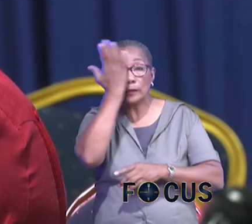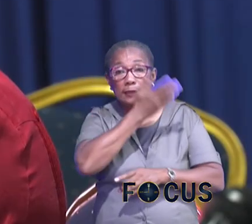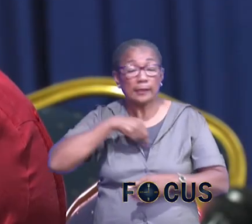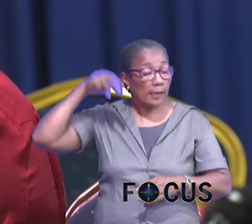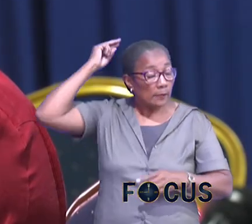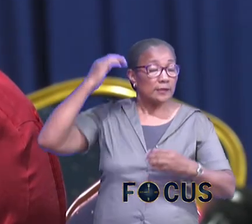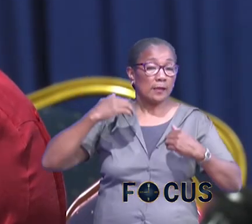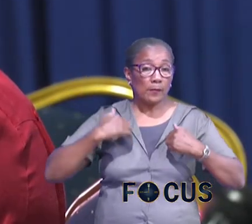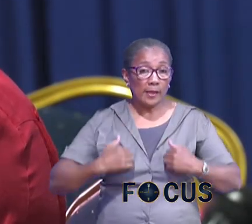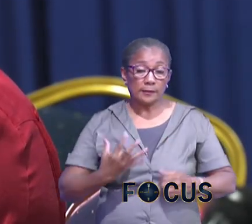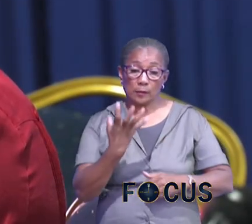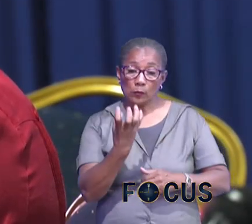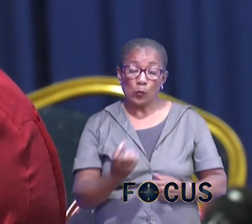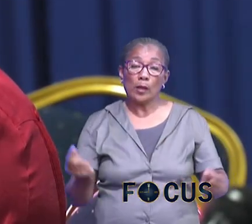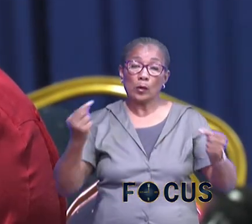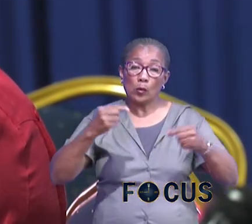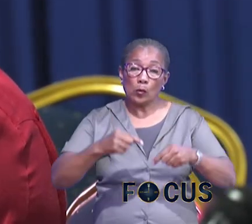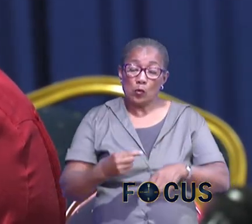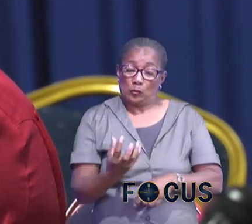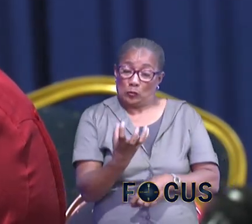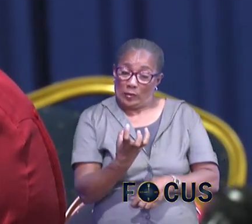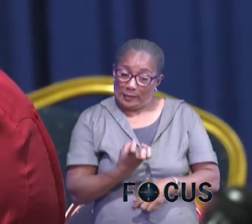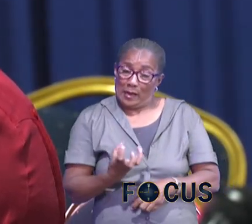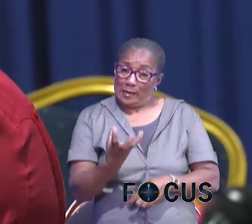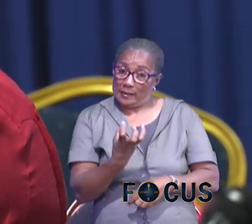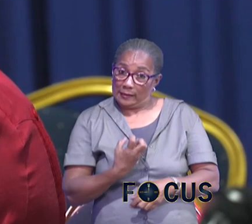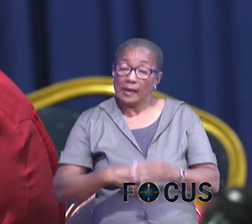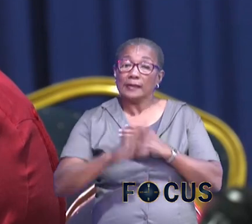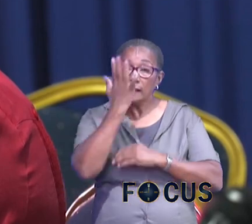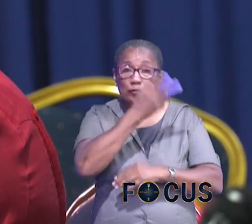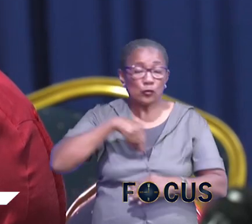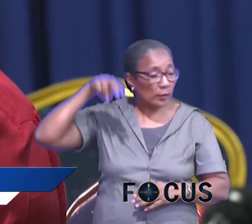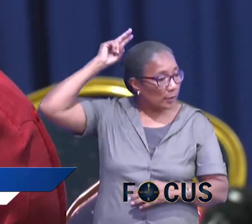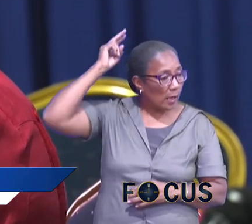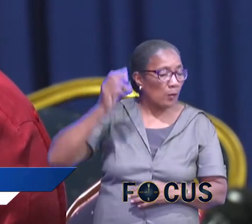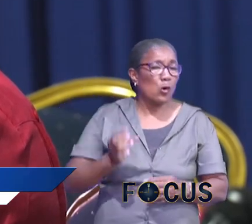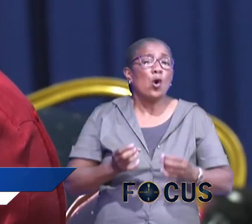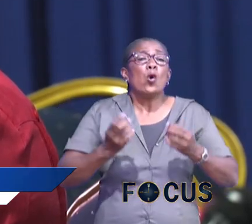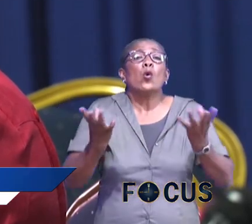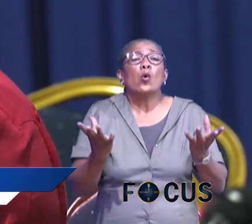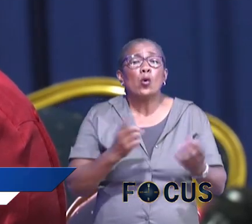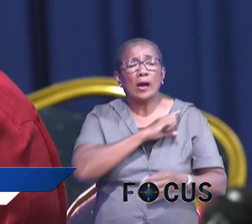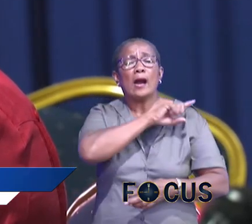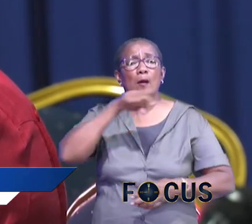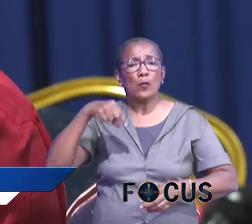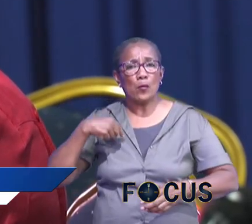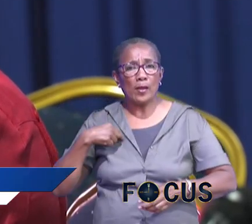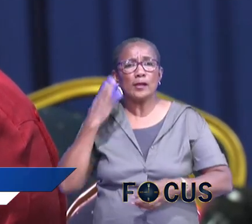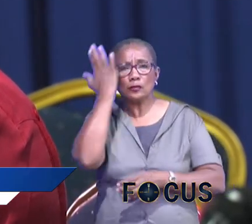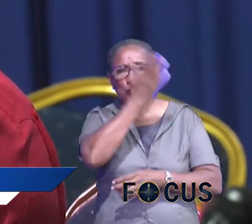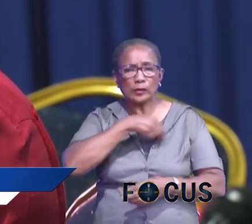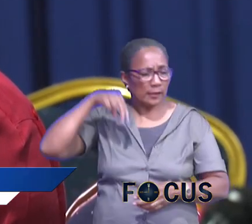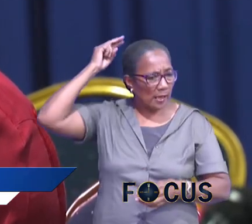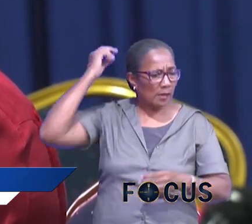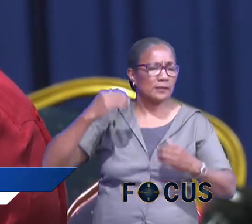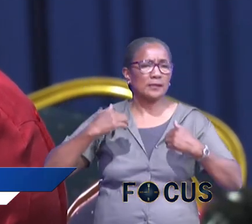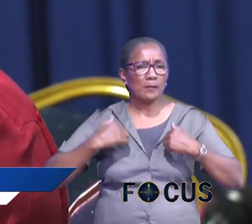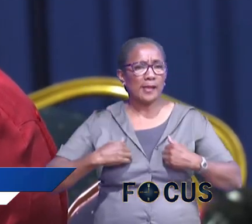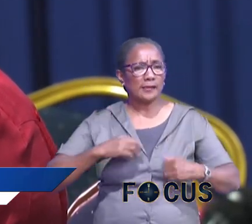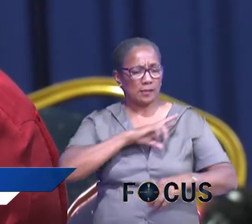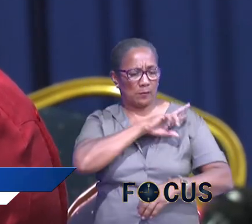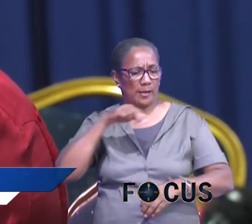zo graag naar Suriname wil komen, hoe gaan wij Surinamers om met ons land? Hoe gaan